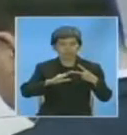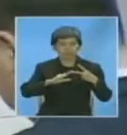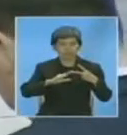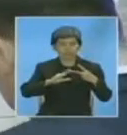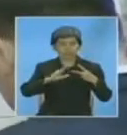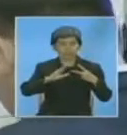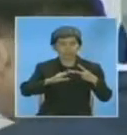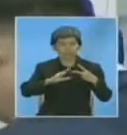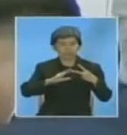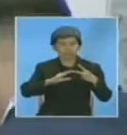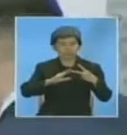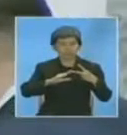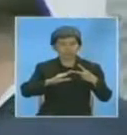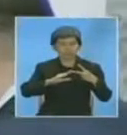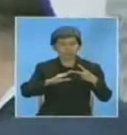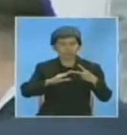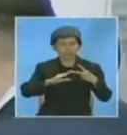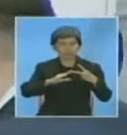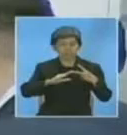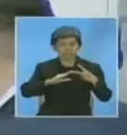สุรชัย